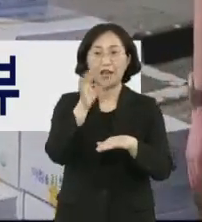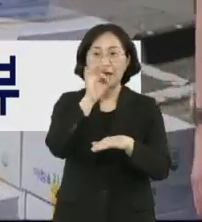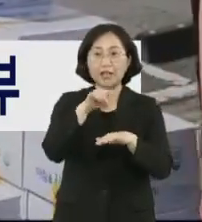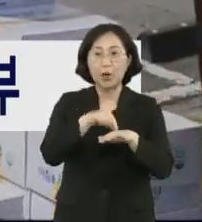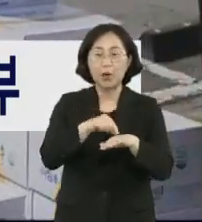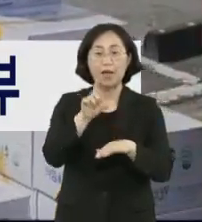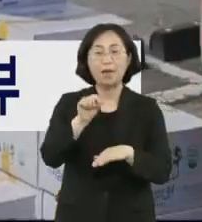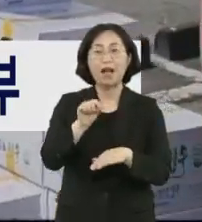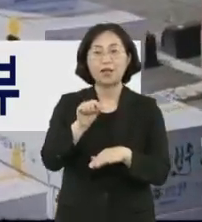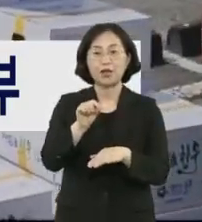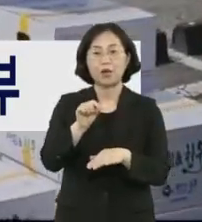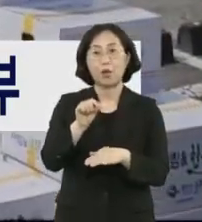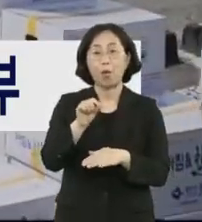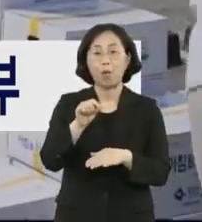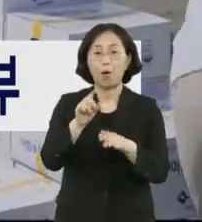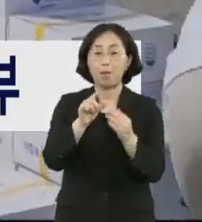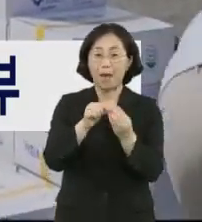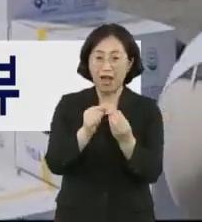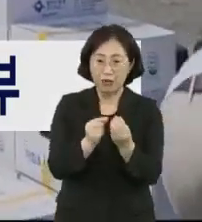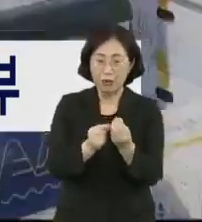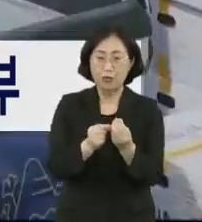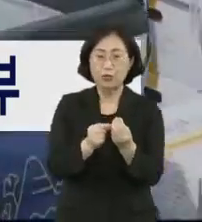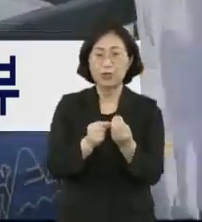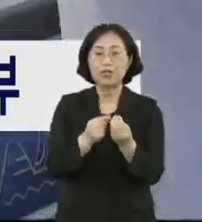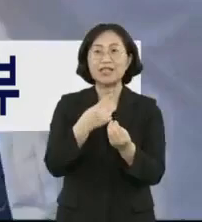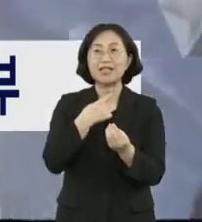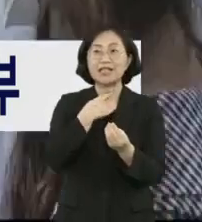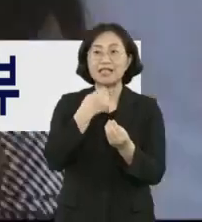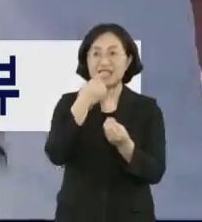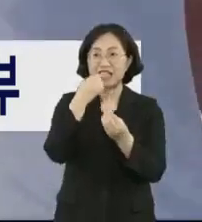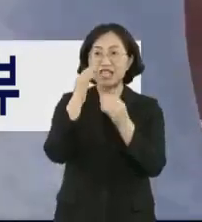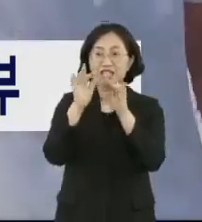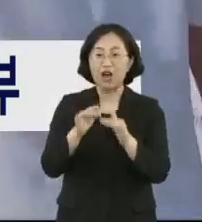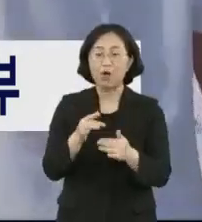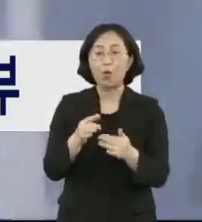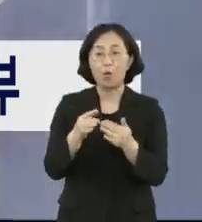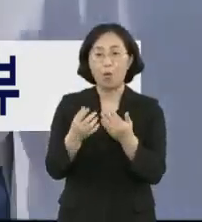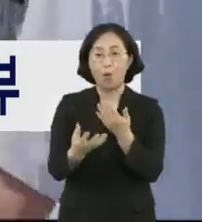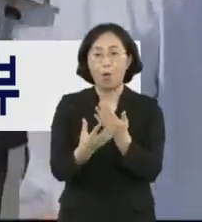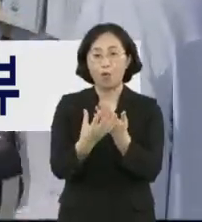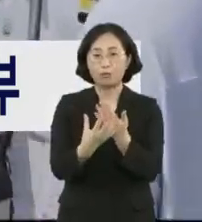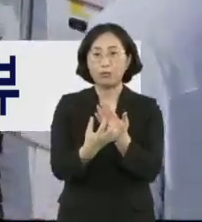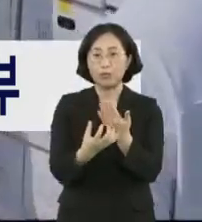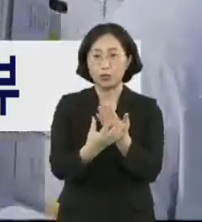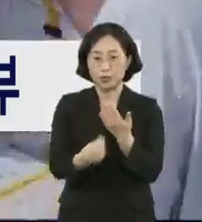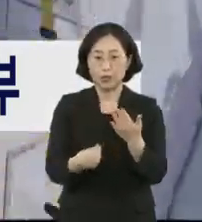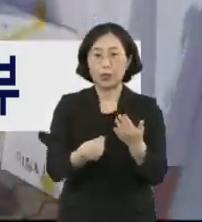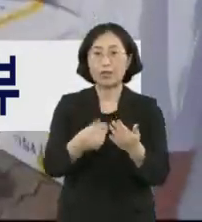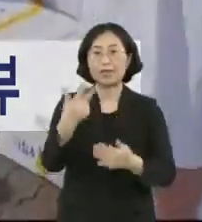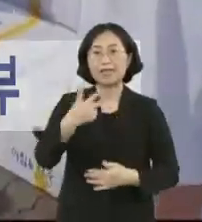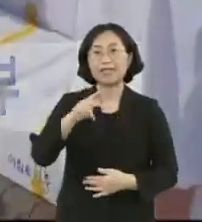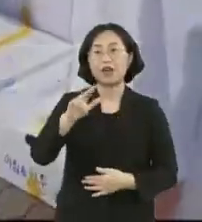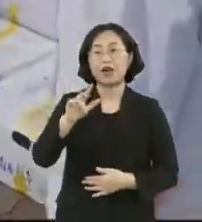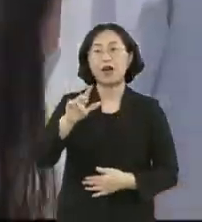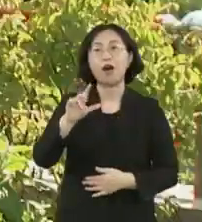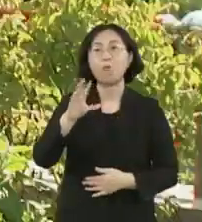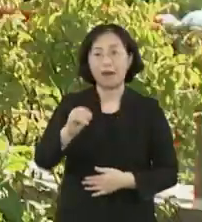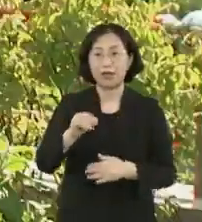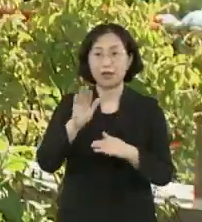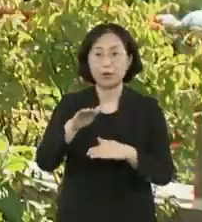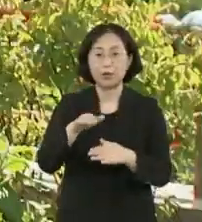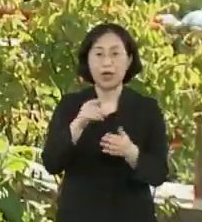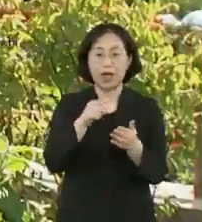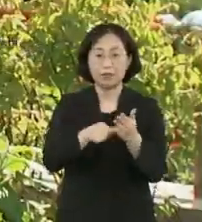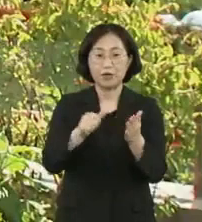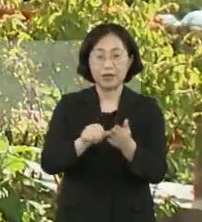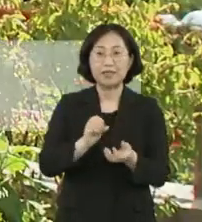킬로그램과 고기만두 500박스, 사골곰탕 3,000팩 등 7,500만 원 상당의 물품을 전달했습니다.